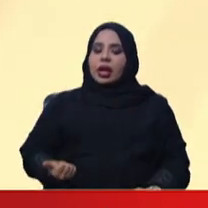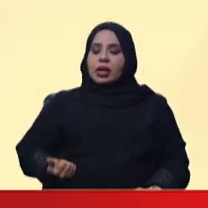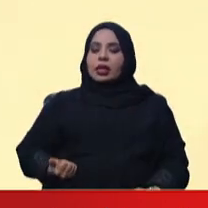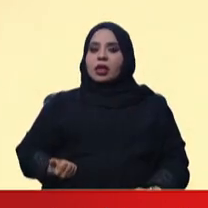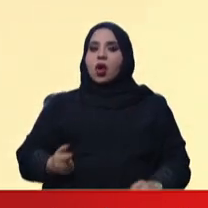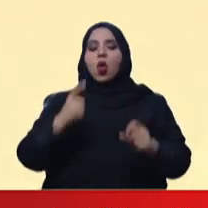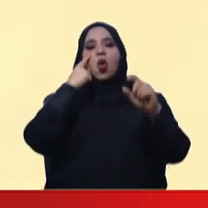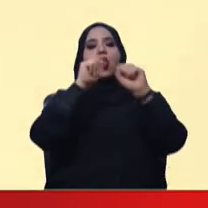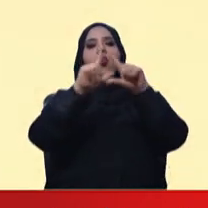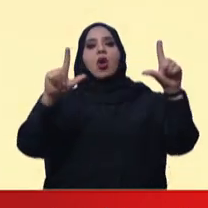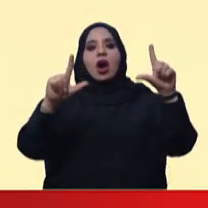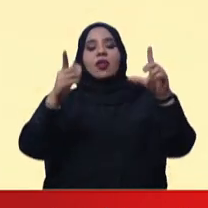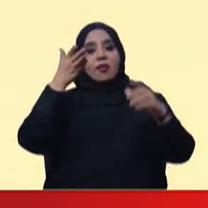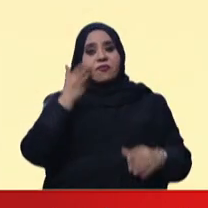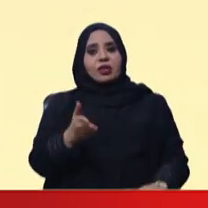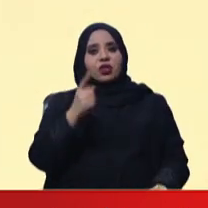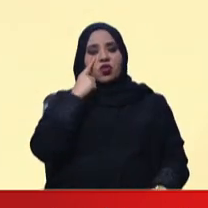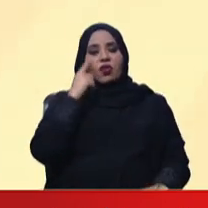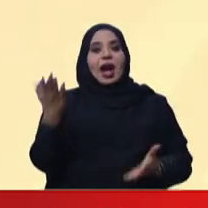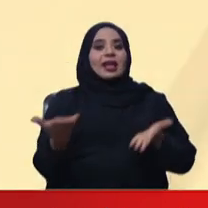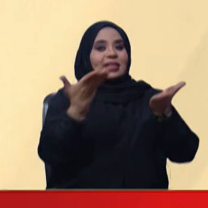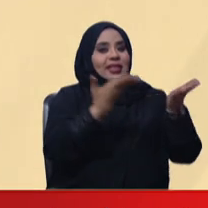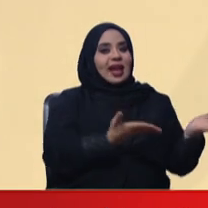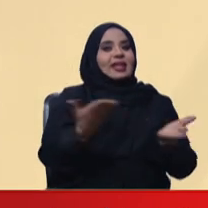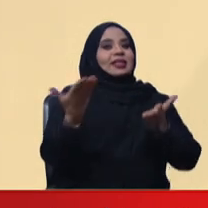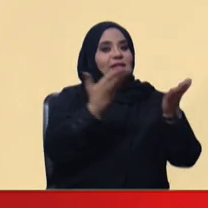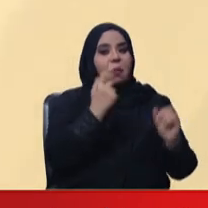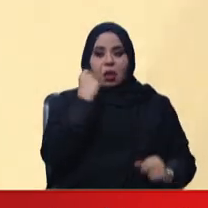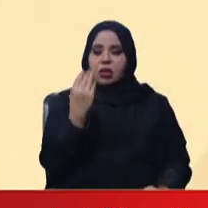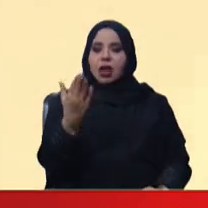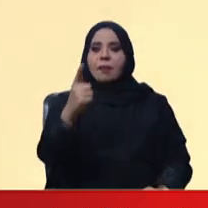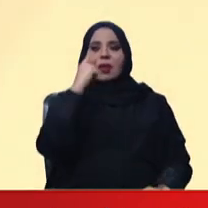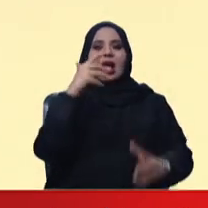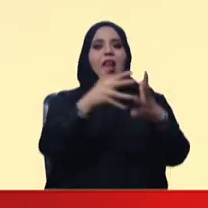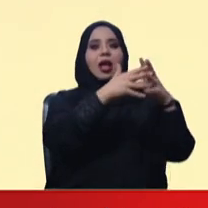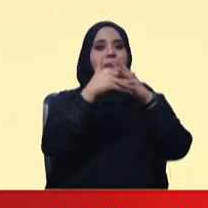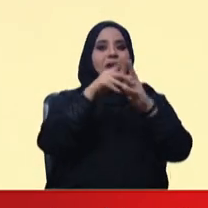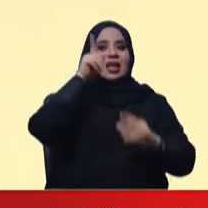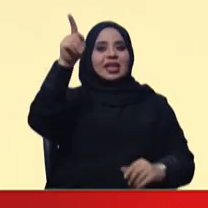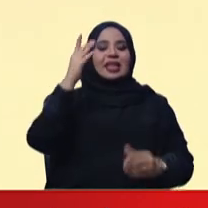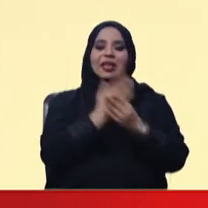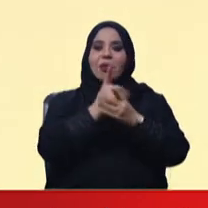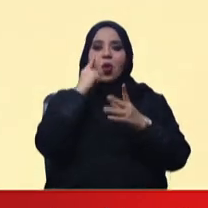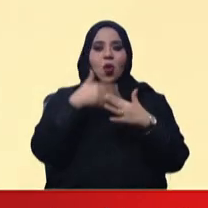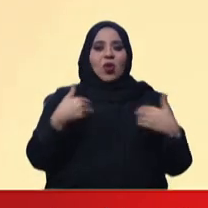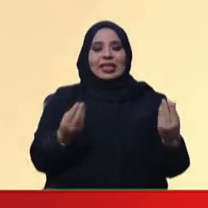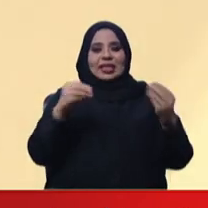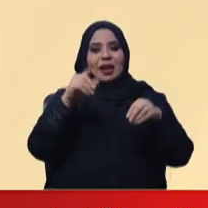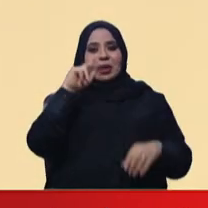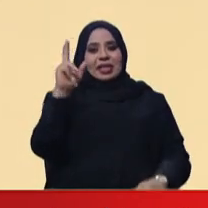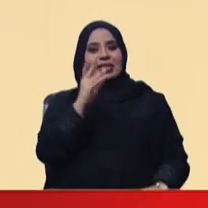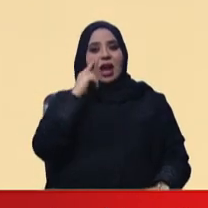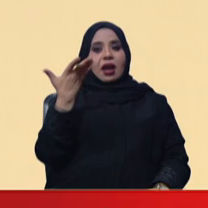بشكل واضح وكبير في حفاوة الاستقبال من قبل الإدارة الأمريكية لزيارة صاحب السمو الملكي وولي